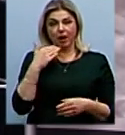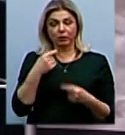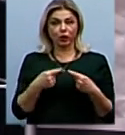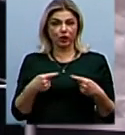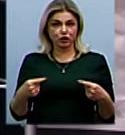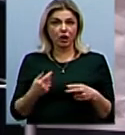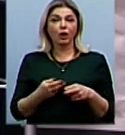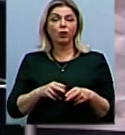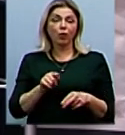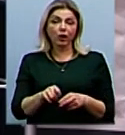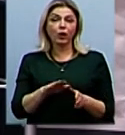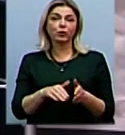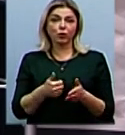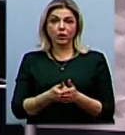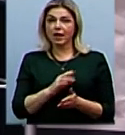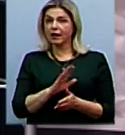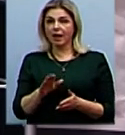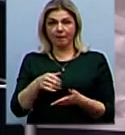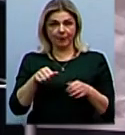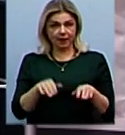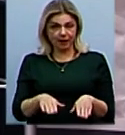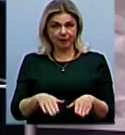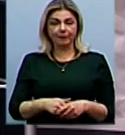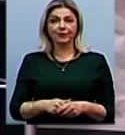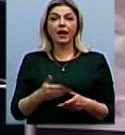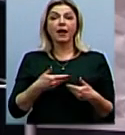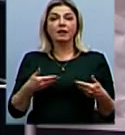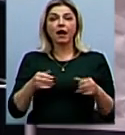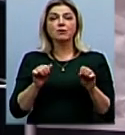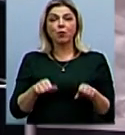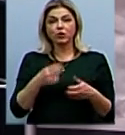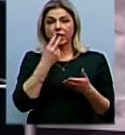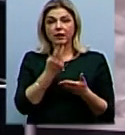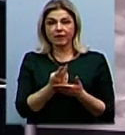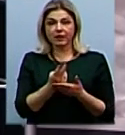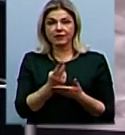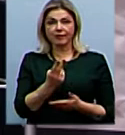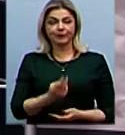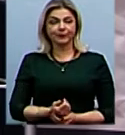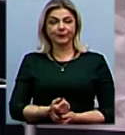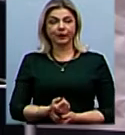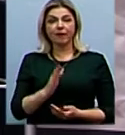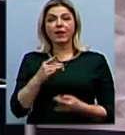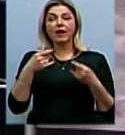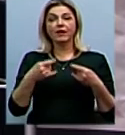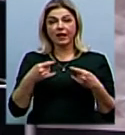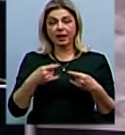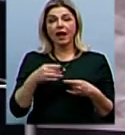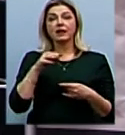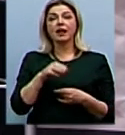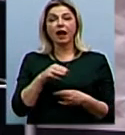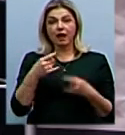котрі також досі не прийняті. Нас можна дивитися в ефірі телеканалу